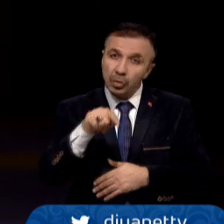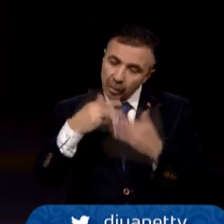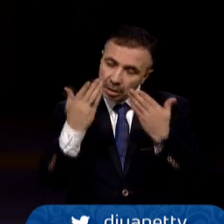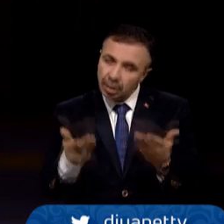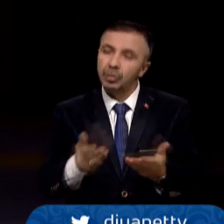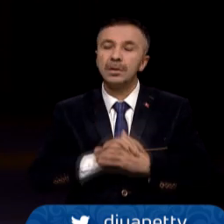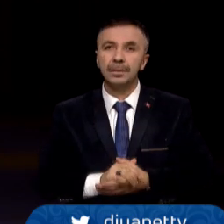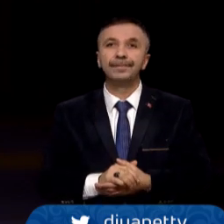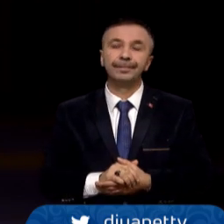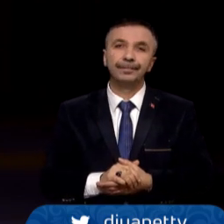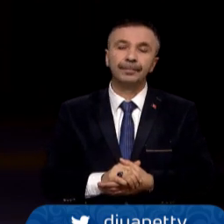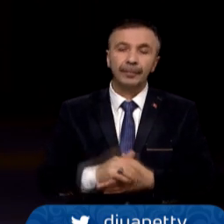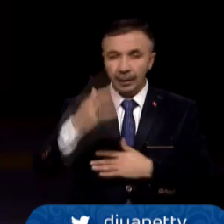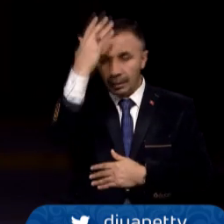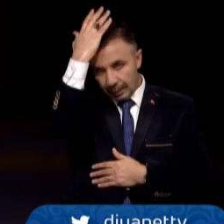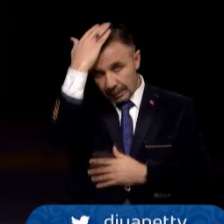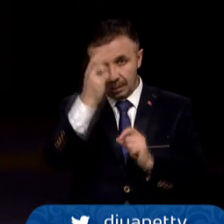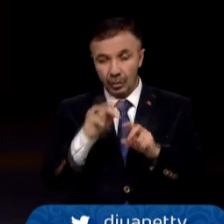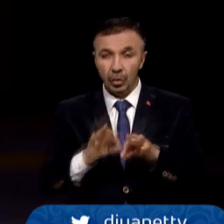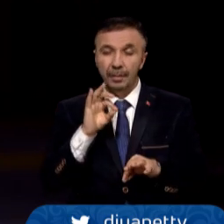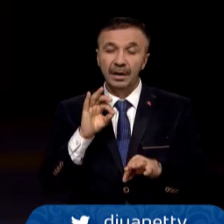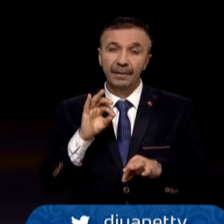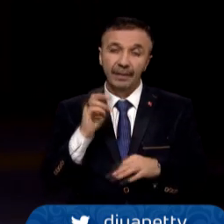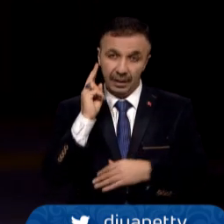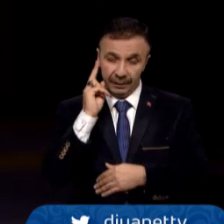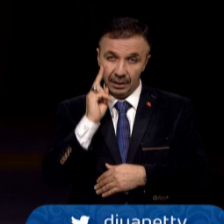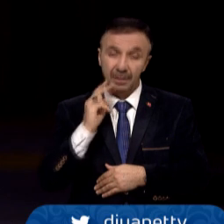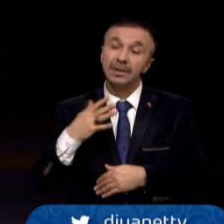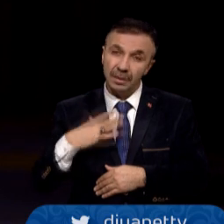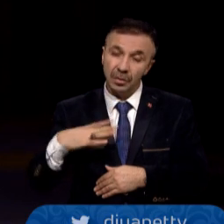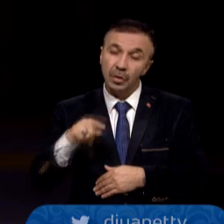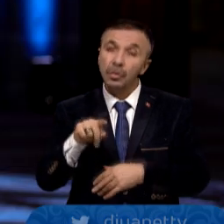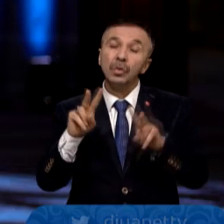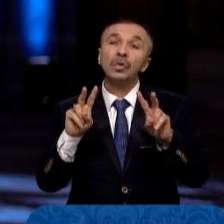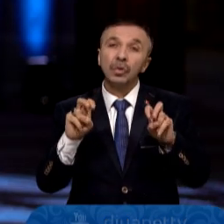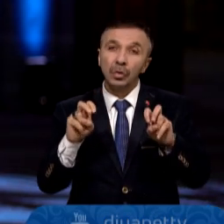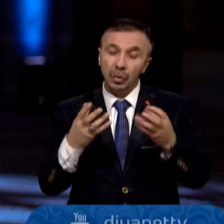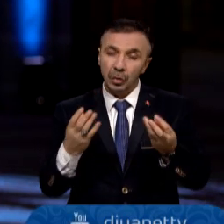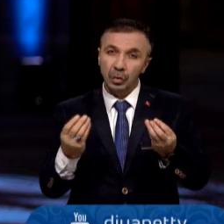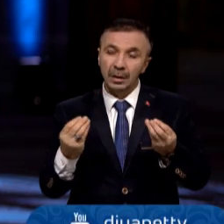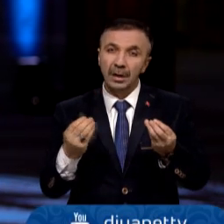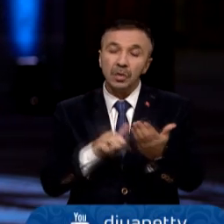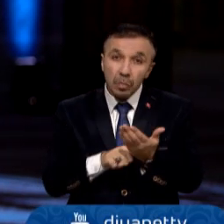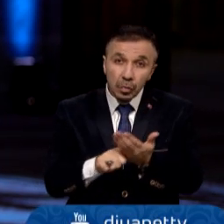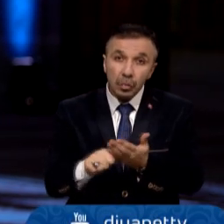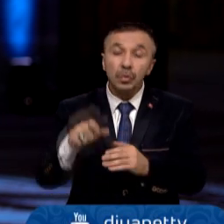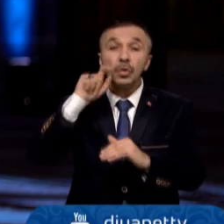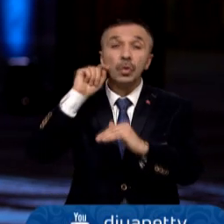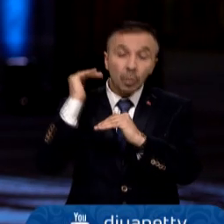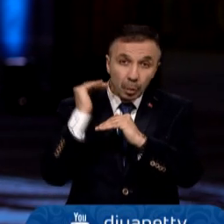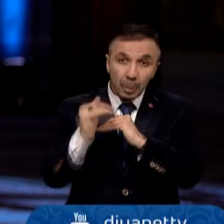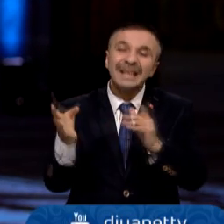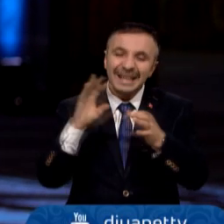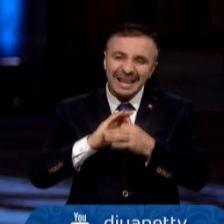herkes bunu kabul etsin ve Hazreti Ömer efendimiz istiyor ki bu konular